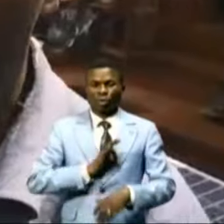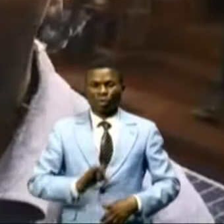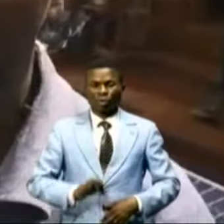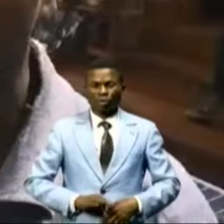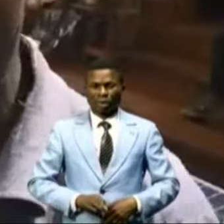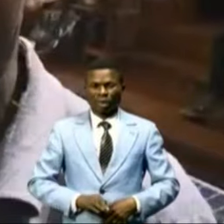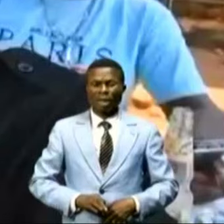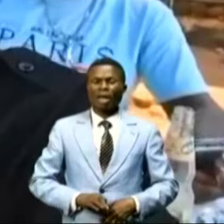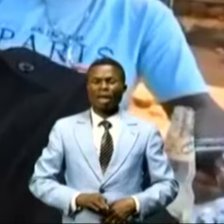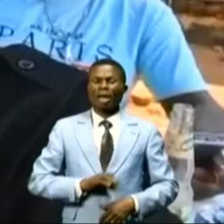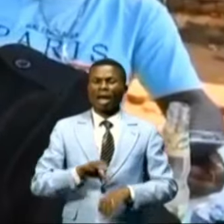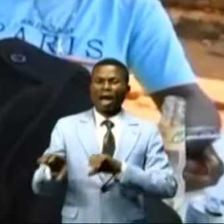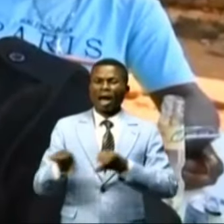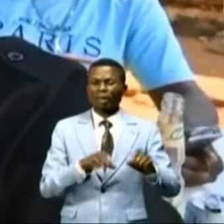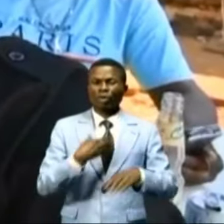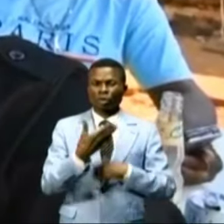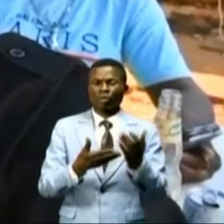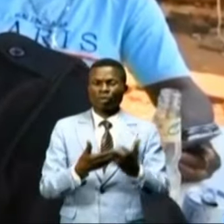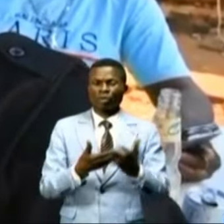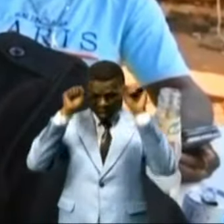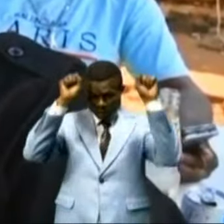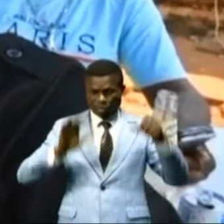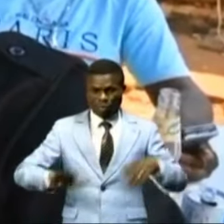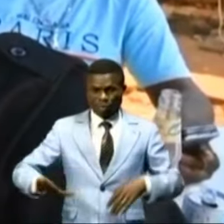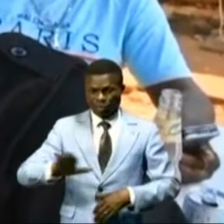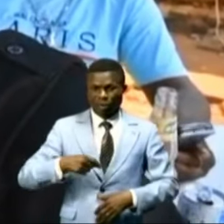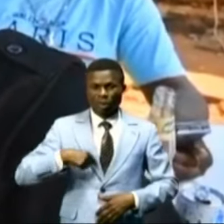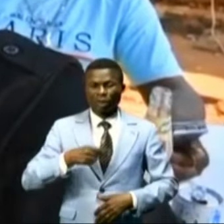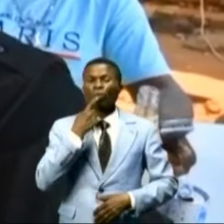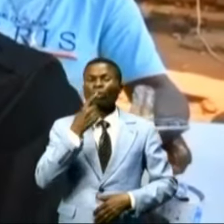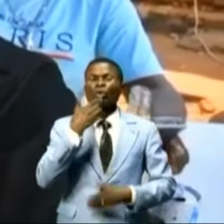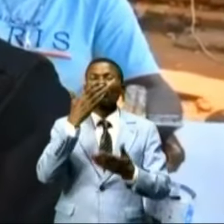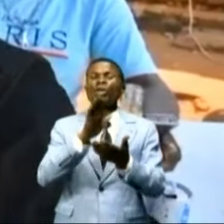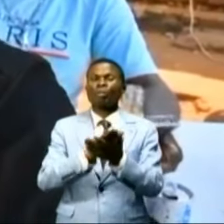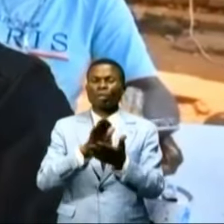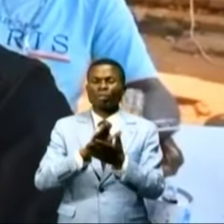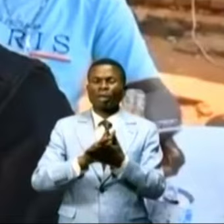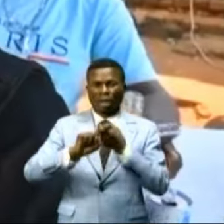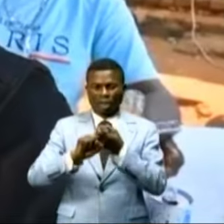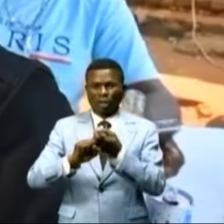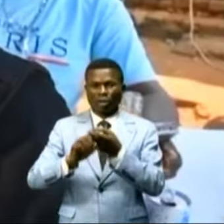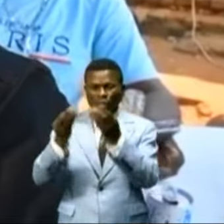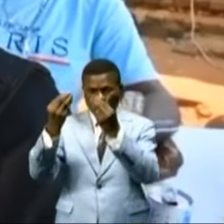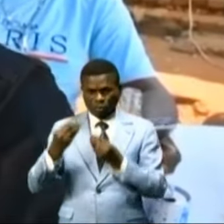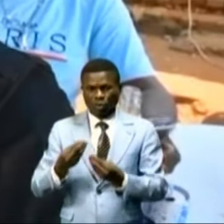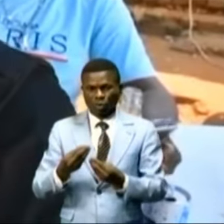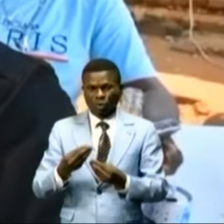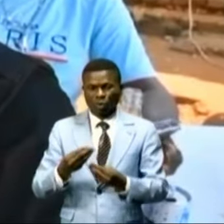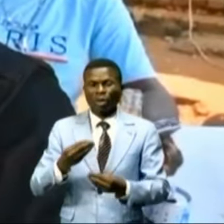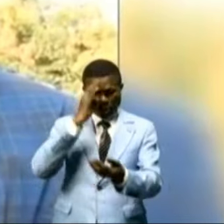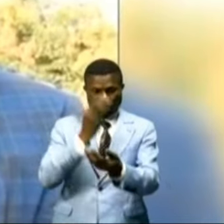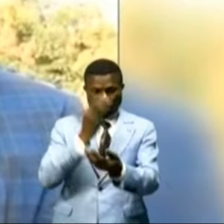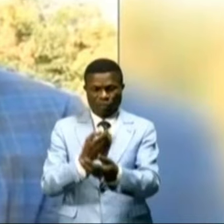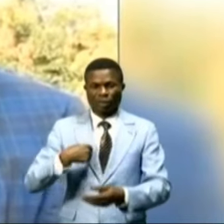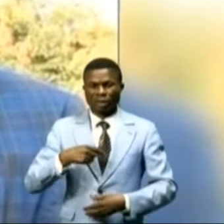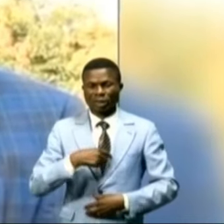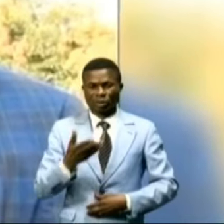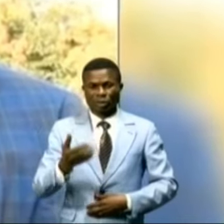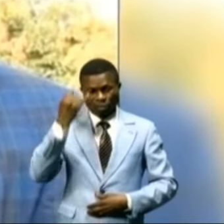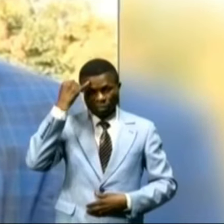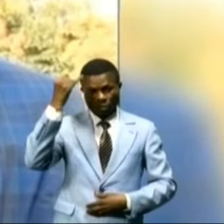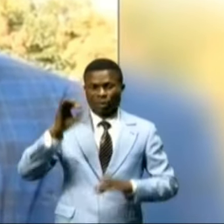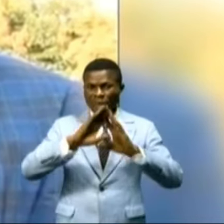de poser. Au président de la République, nous lui remercions pour cette confiance placée à un des nôtres. À l'intention des